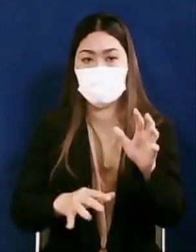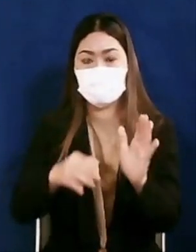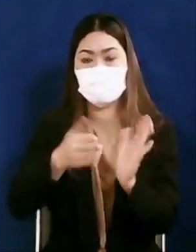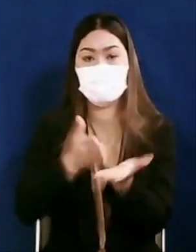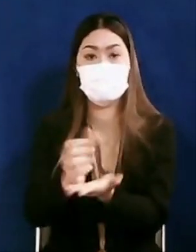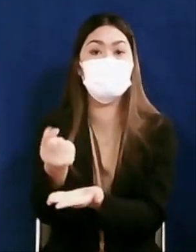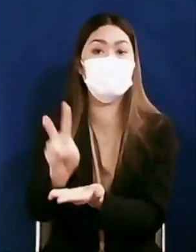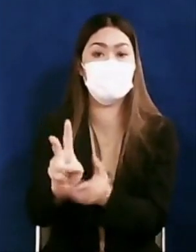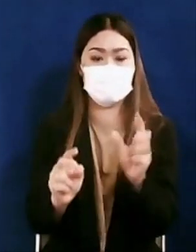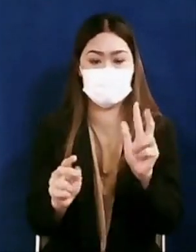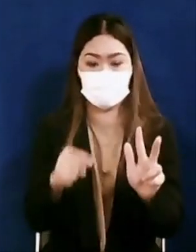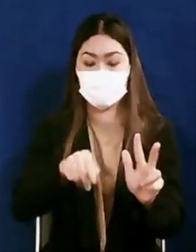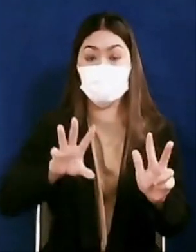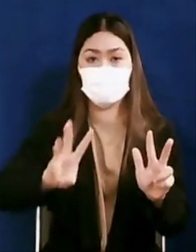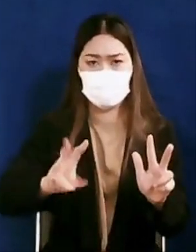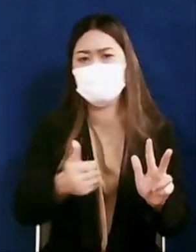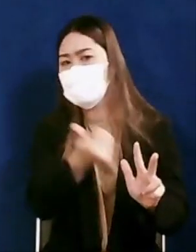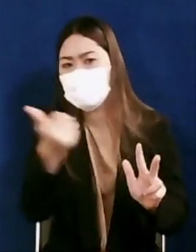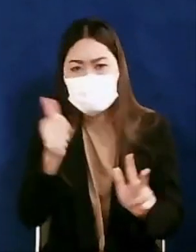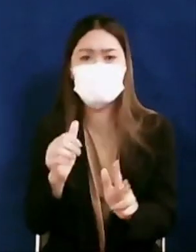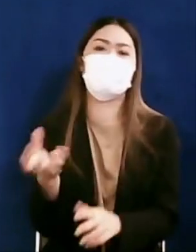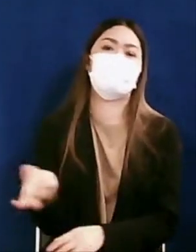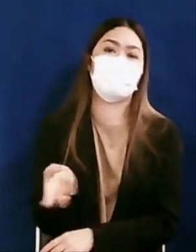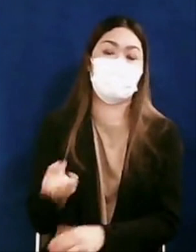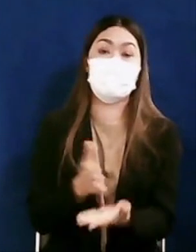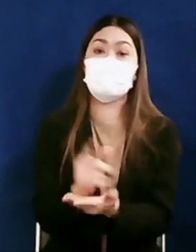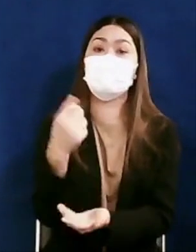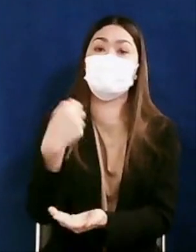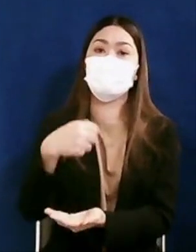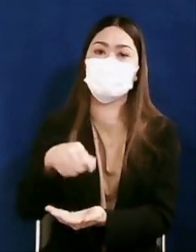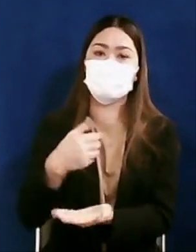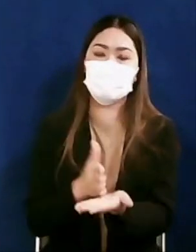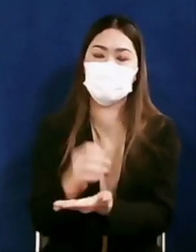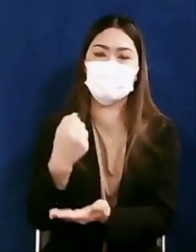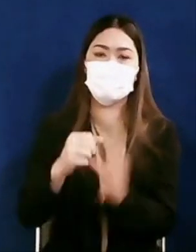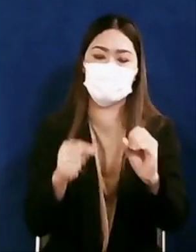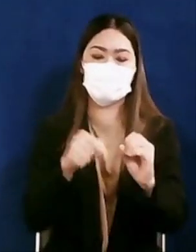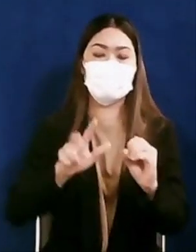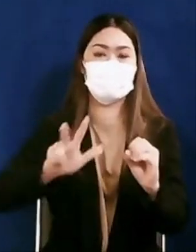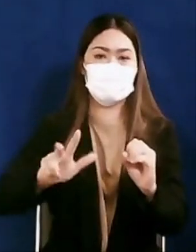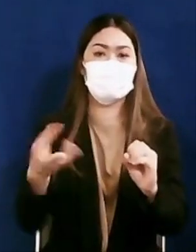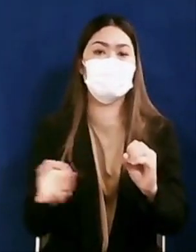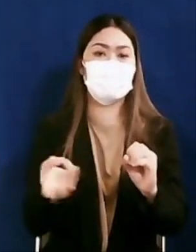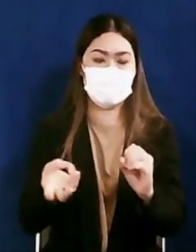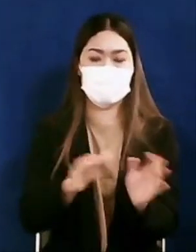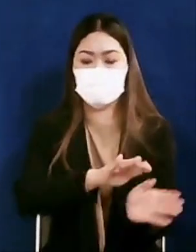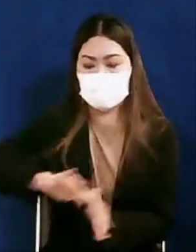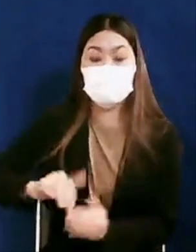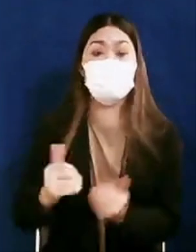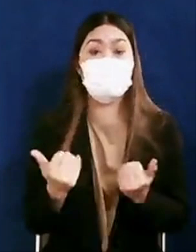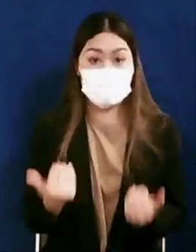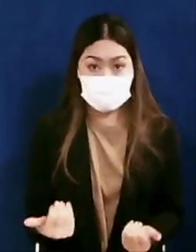3.6% เห็นไหมครับนะส่วนอื่นๆก็จะค่อนข้างน้อยเขต10เนี่ยก็ค่อนข้างน้อยนะ 0.3% นะครับทีนี้อย่